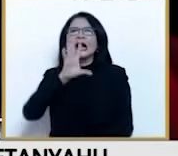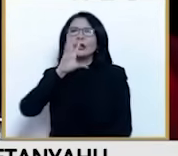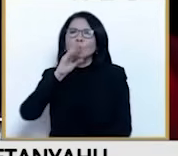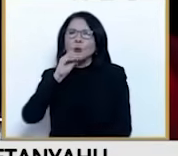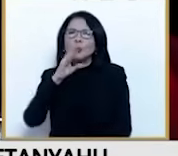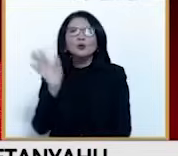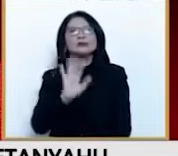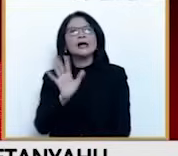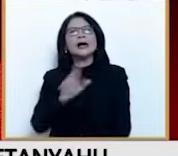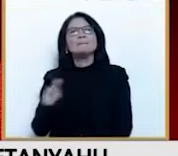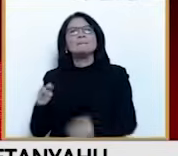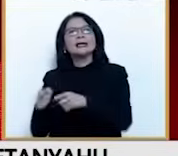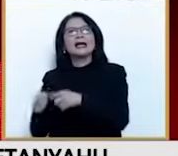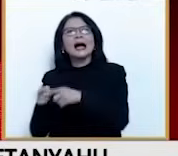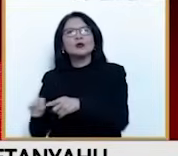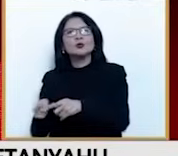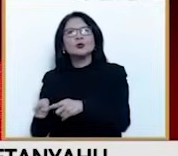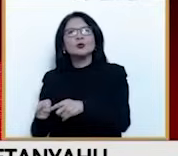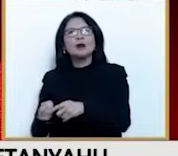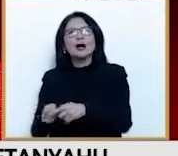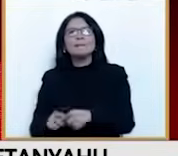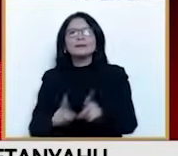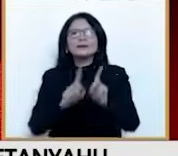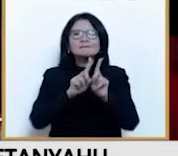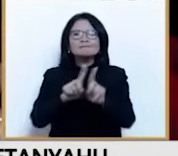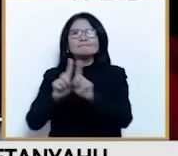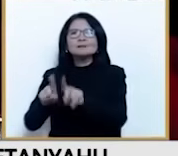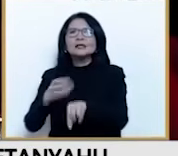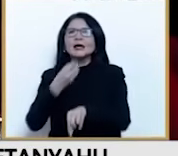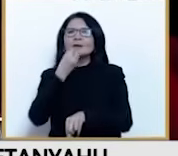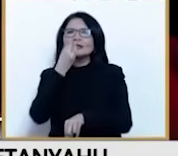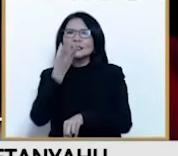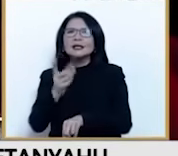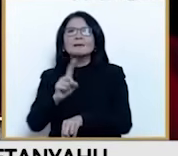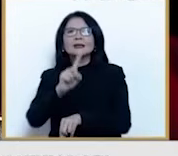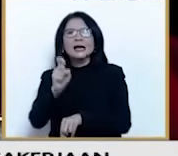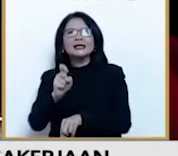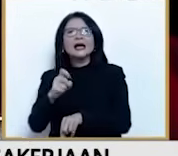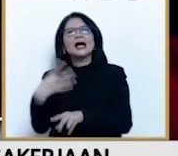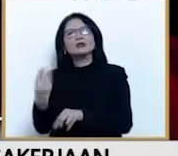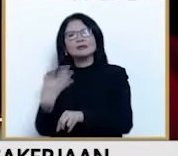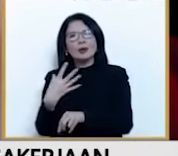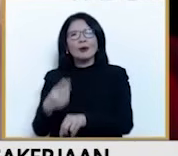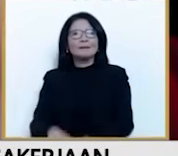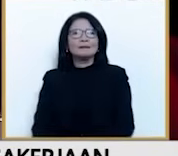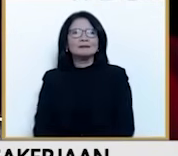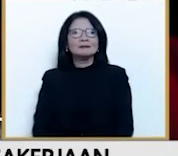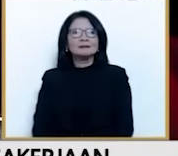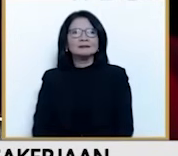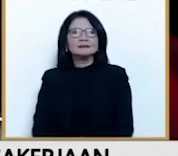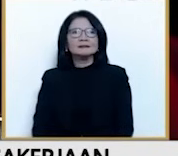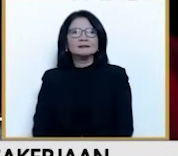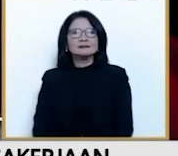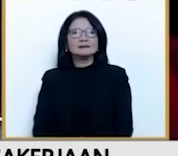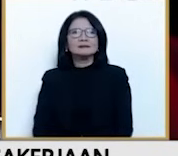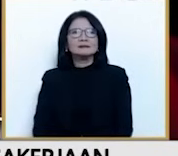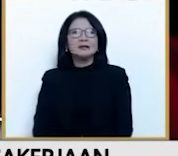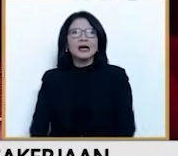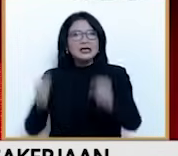ataupun juga jangan mengganggu saat masing-masing pasangan calon menyampaikan pertanyaan atau jawaban. Sepakat ya soal itu